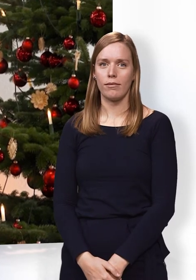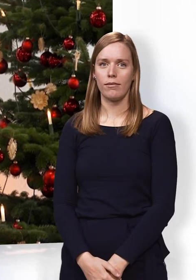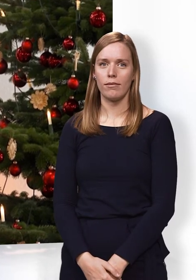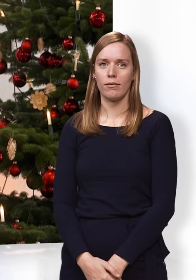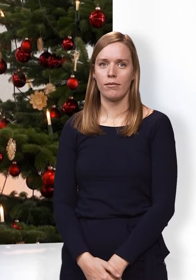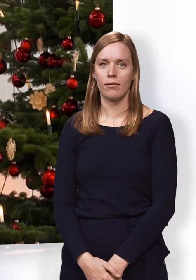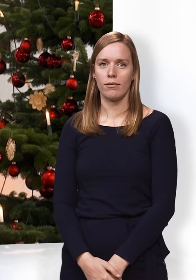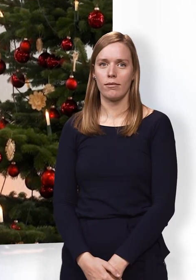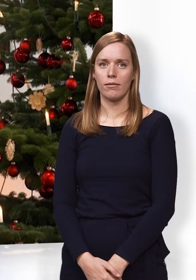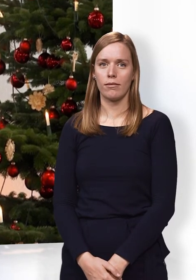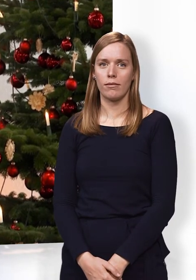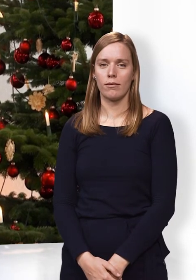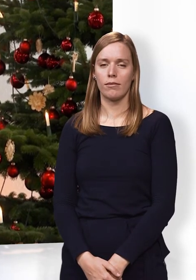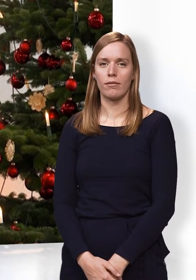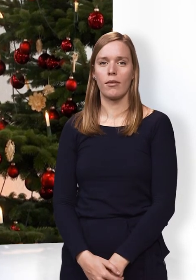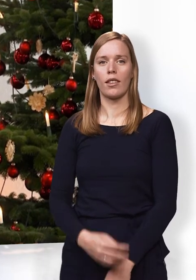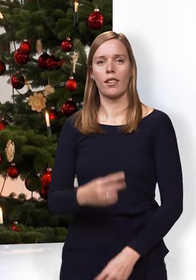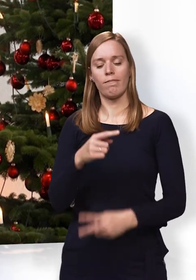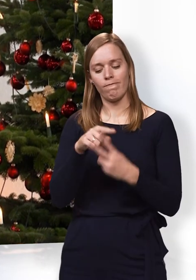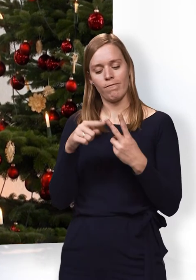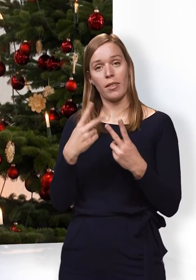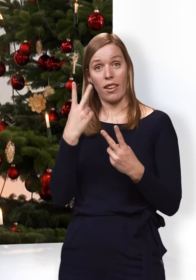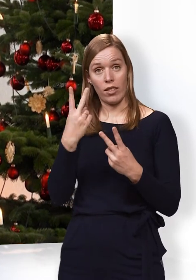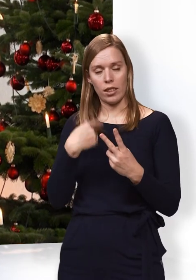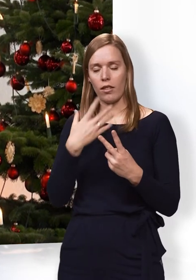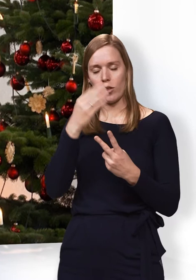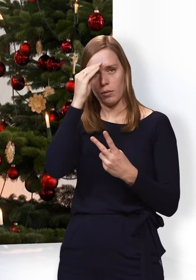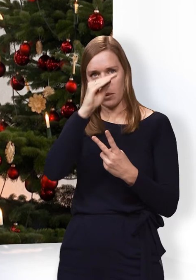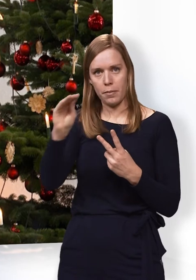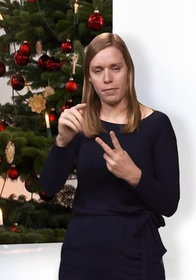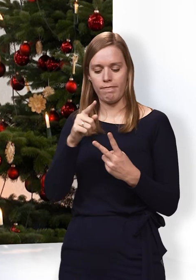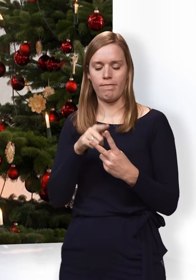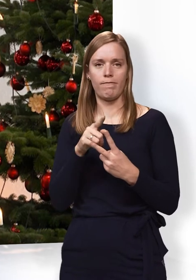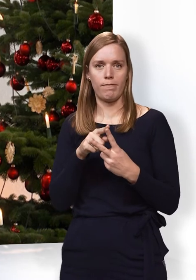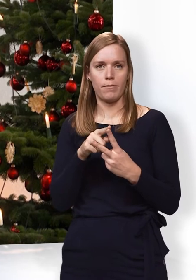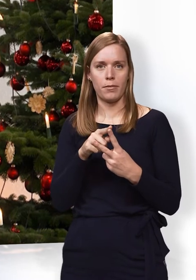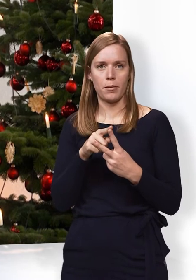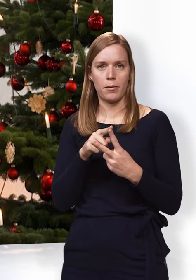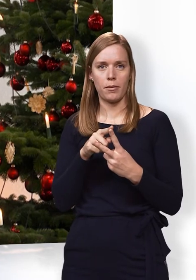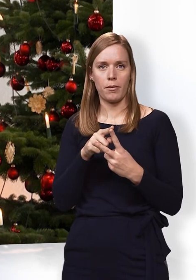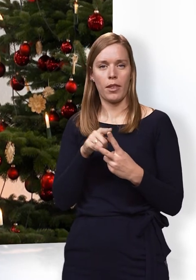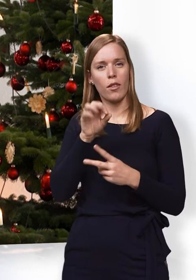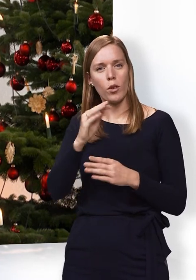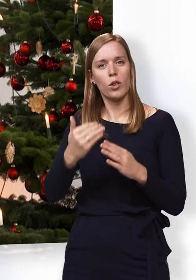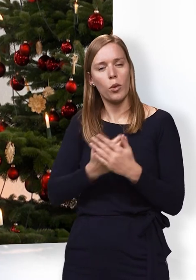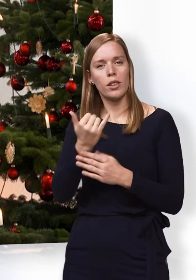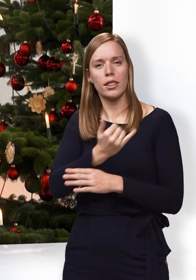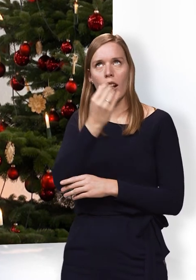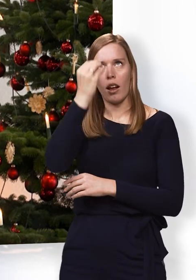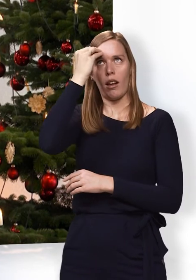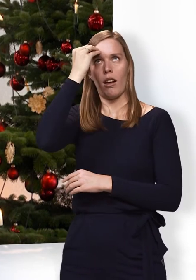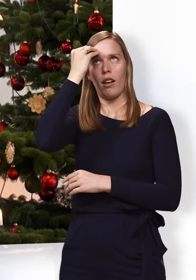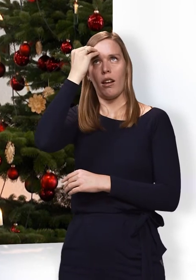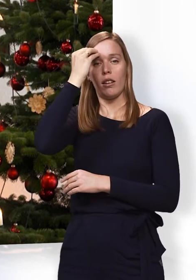Zwei Dinge sind mir wichtig und das ist mir wichtig, Ihnen mitzugeben fürs neue Jahr, dass wir hier und